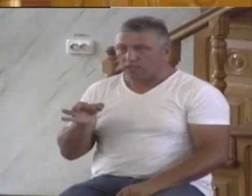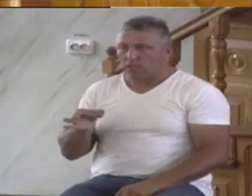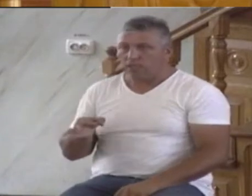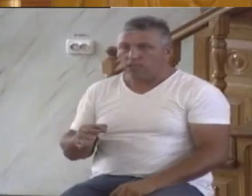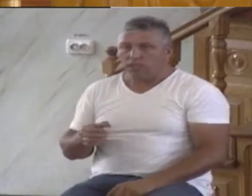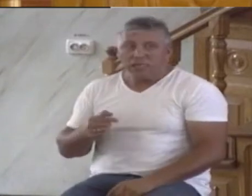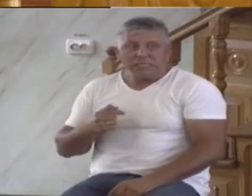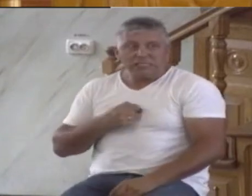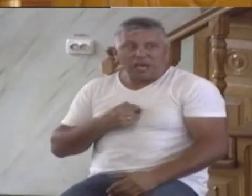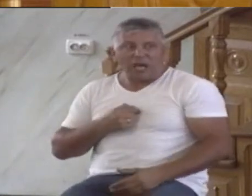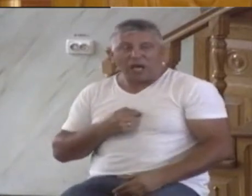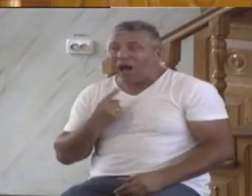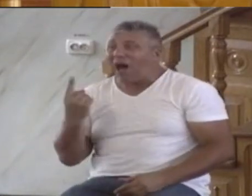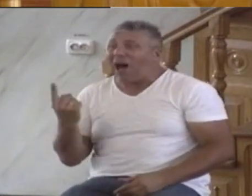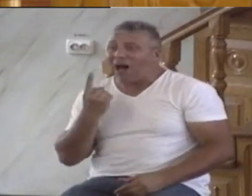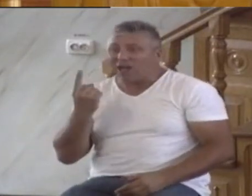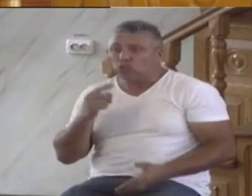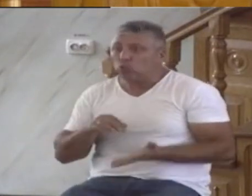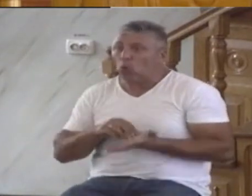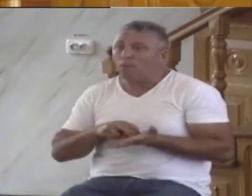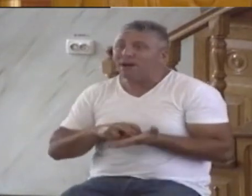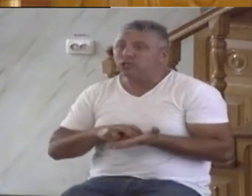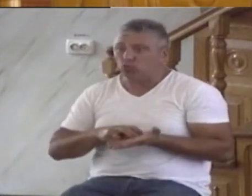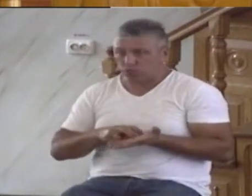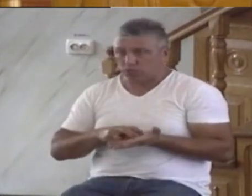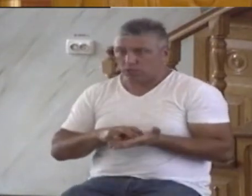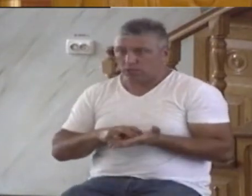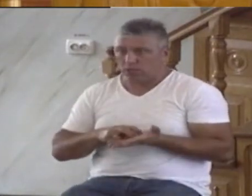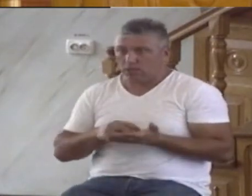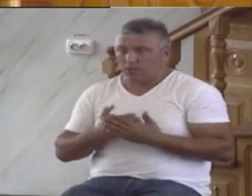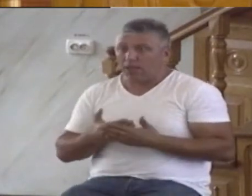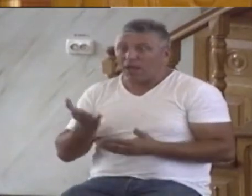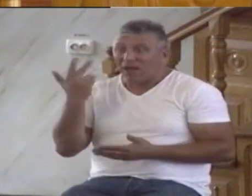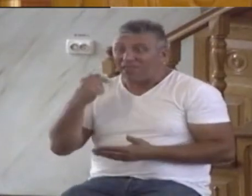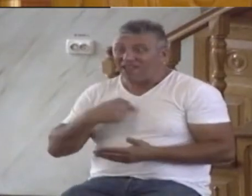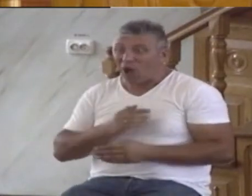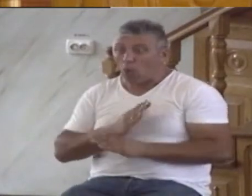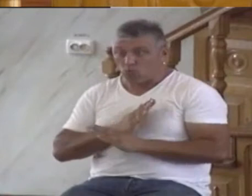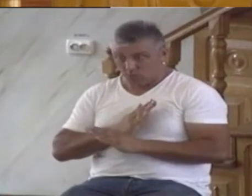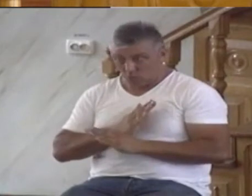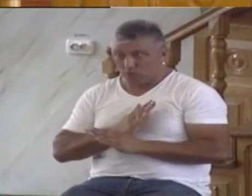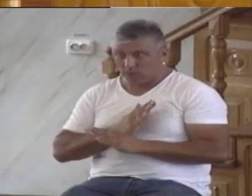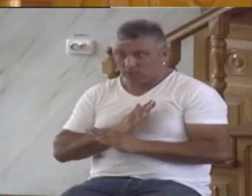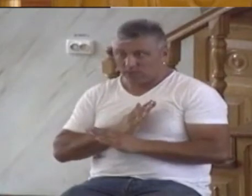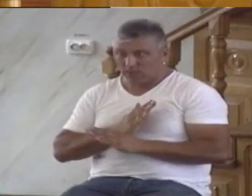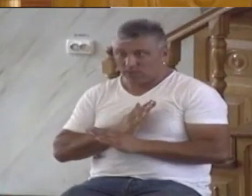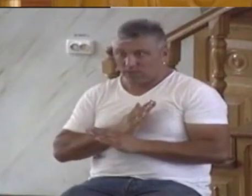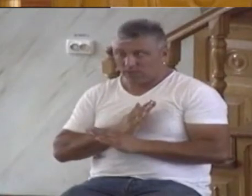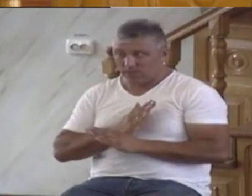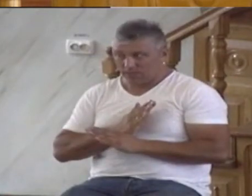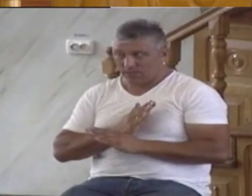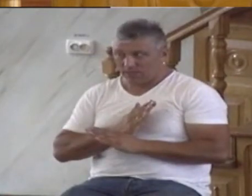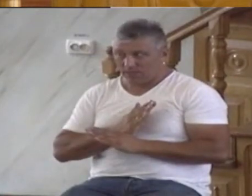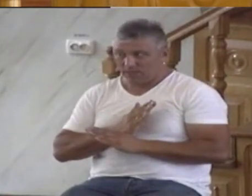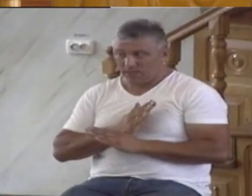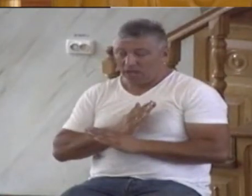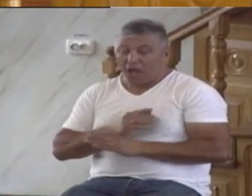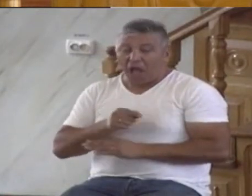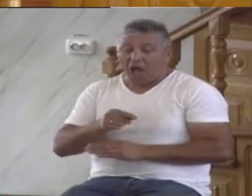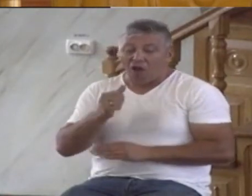чтобы когда я умру, на моем расчетном счету в банке остался хотя бы